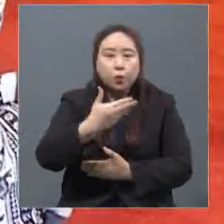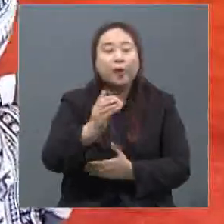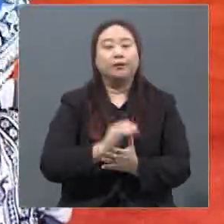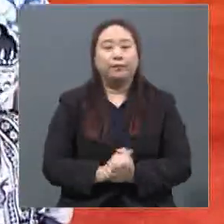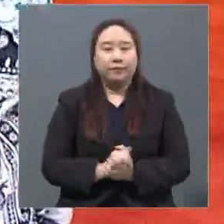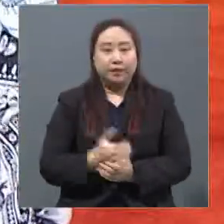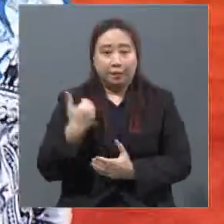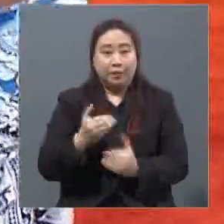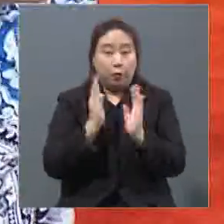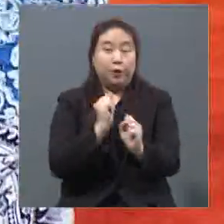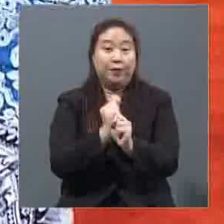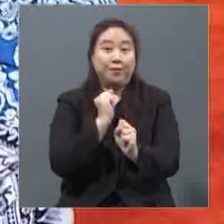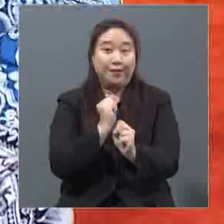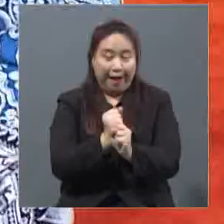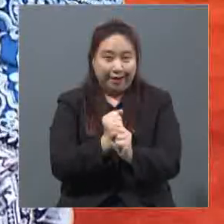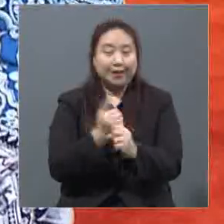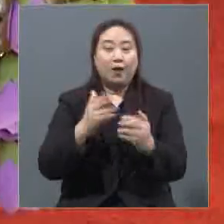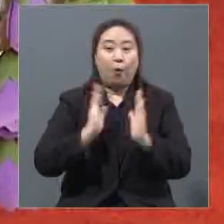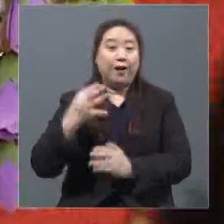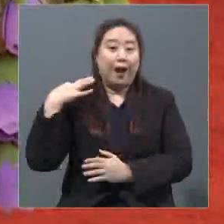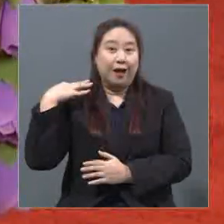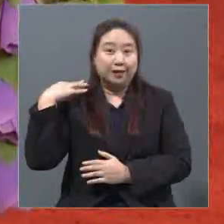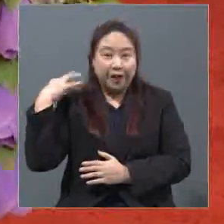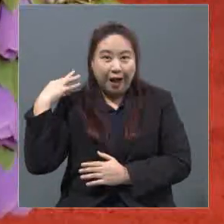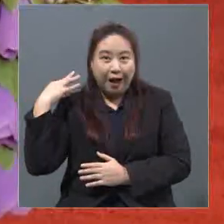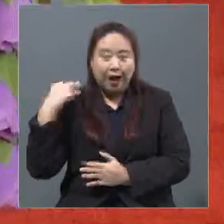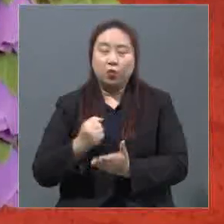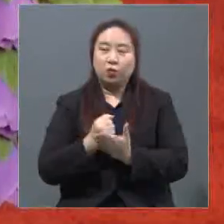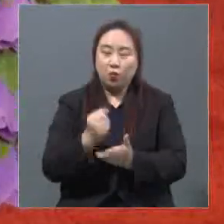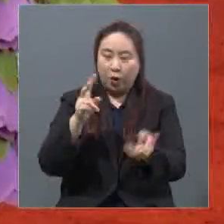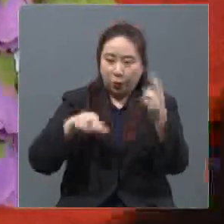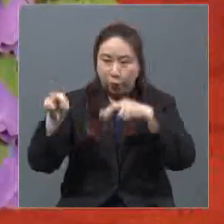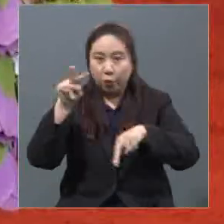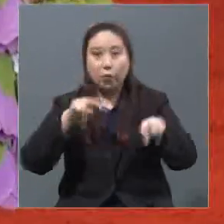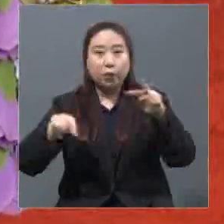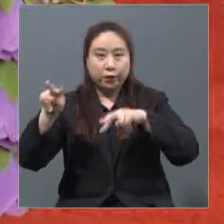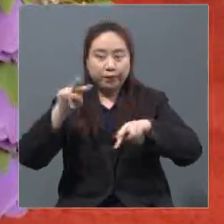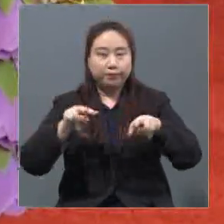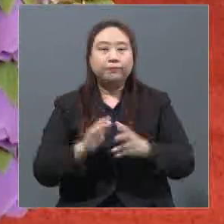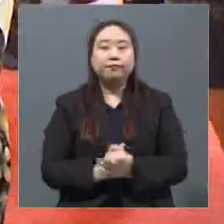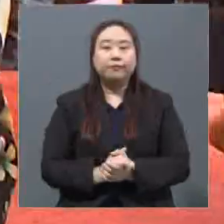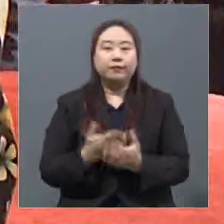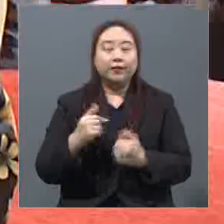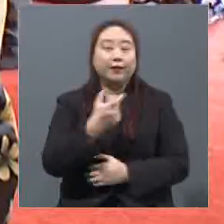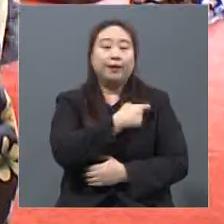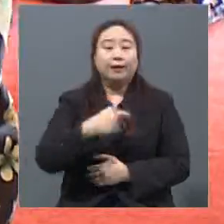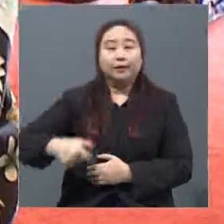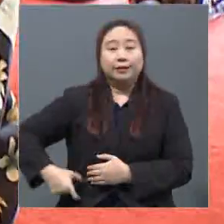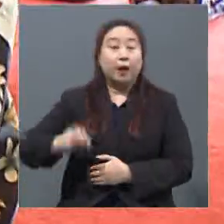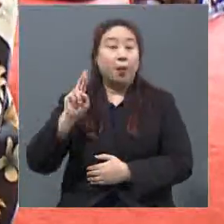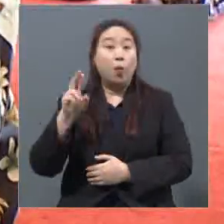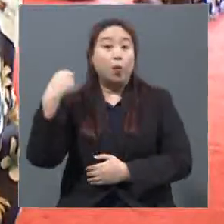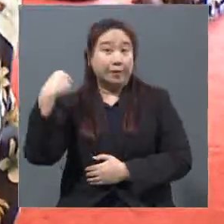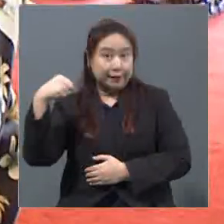โดยมีเจ้าหน้าที่สำนักพระราชวังและจิตอาสา 904คอยอำนวยความสะดวกนะครับทั้งนี้พระบาทสมเด็จพระเจ้าอยู่หัวทรงพระกรุณา